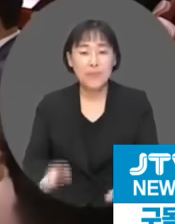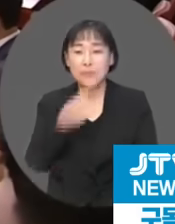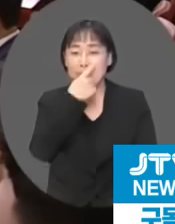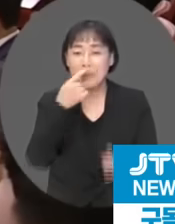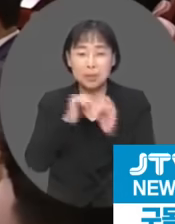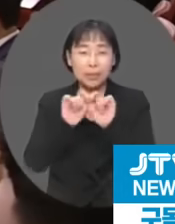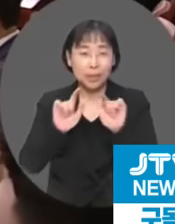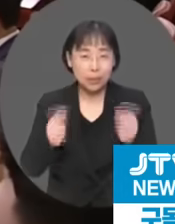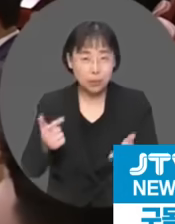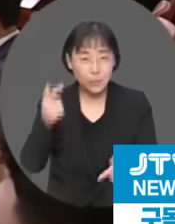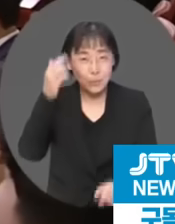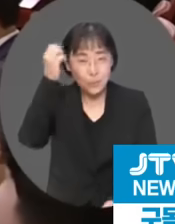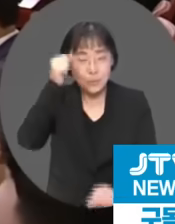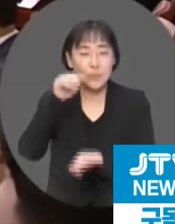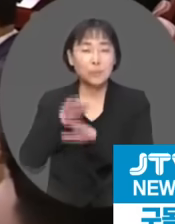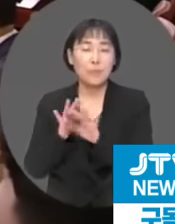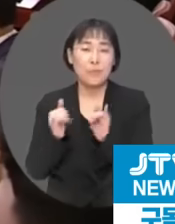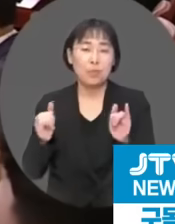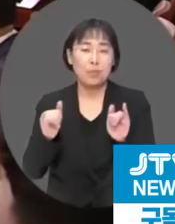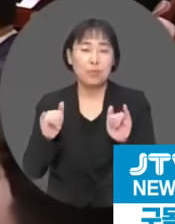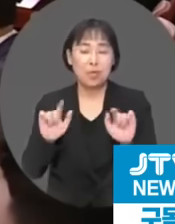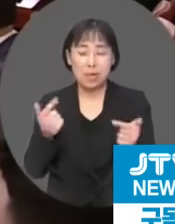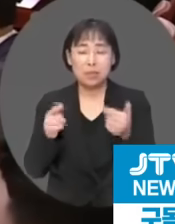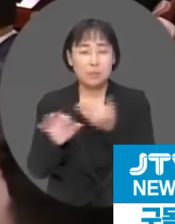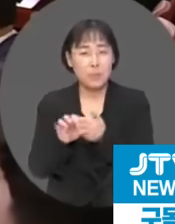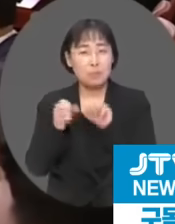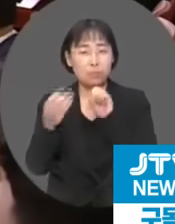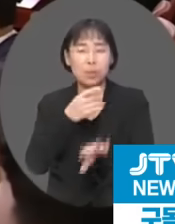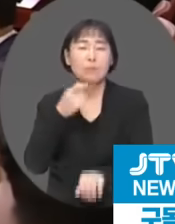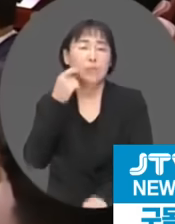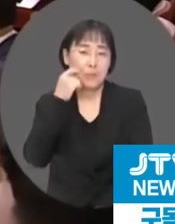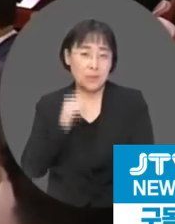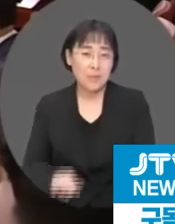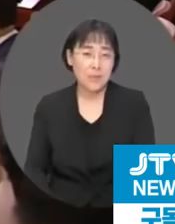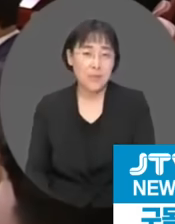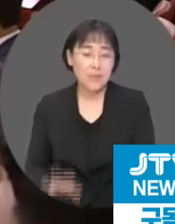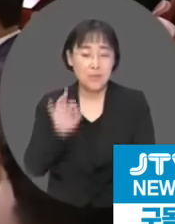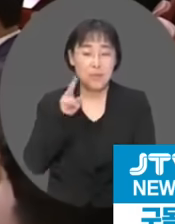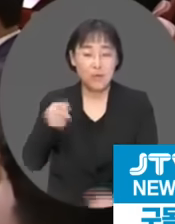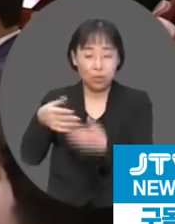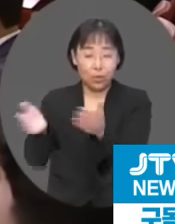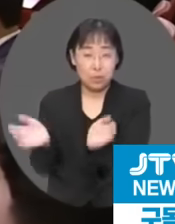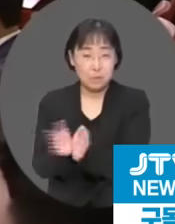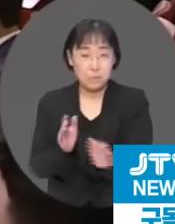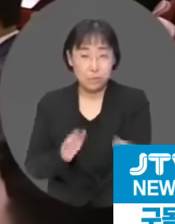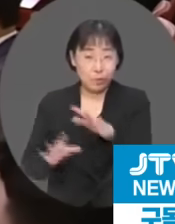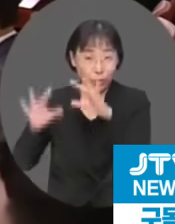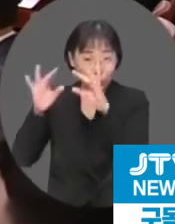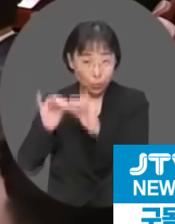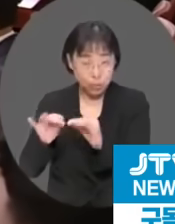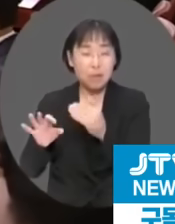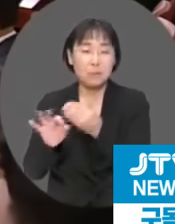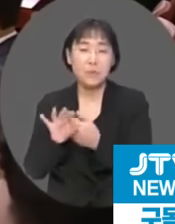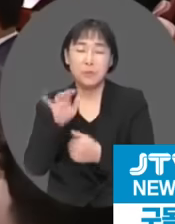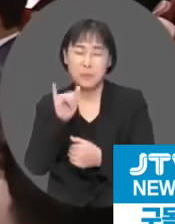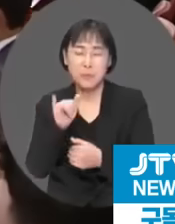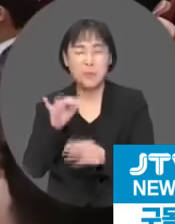예 발언할 수 없는데 예 저기 여장 위원님들이 동의하면 예 동의 안 하시죠